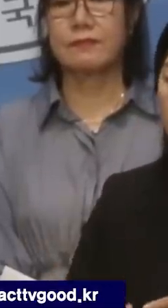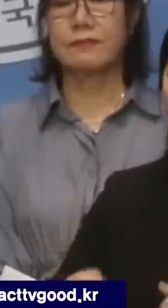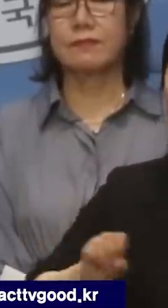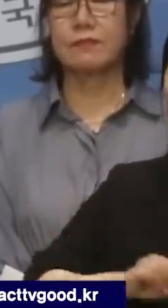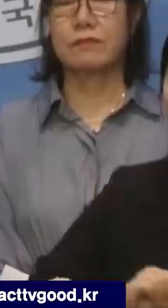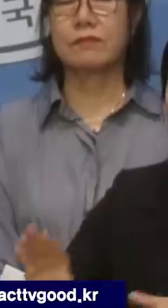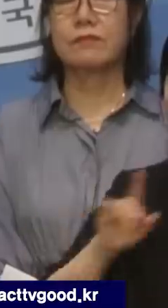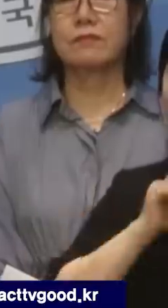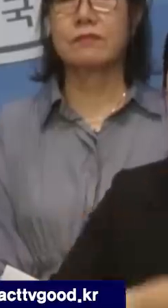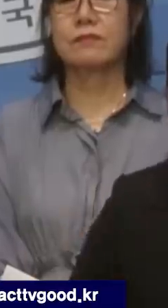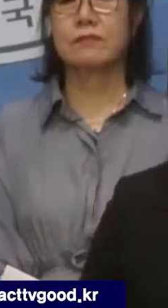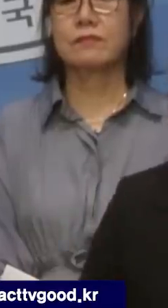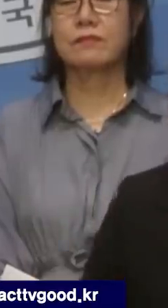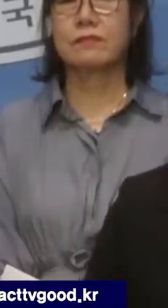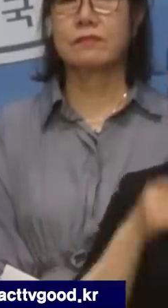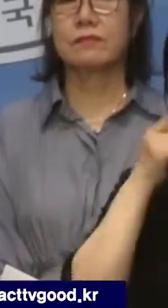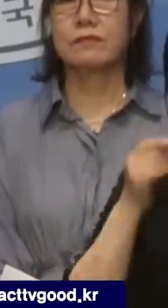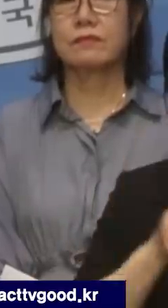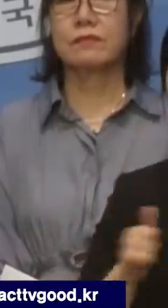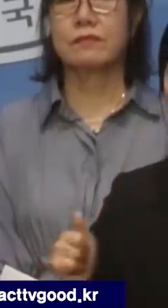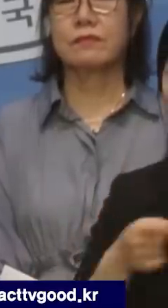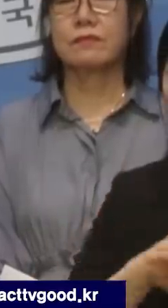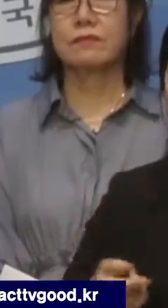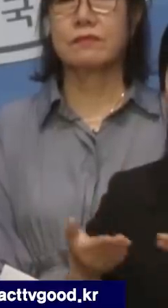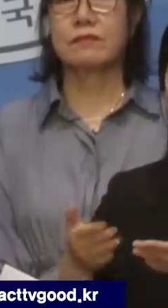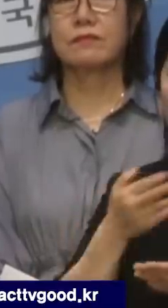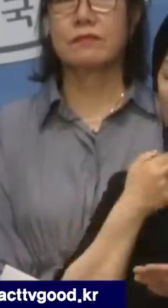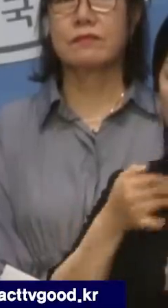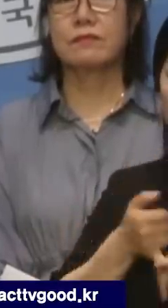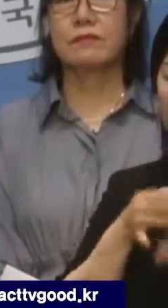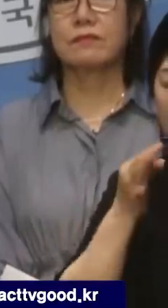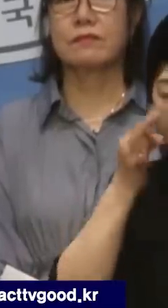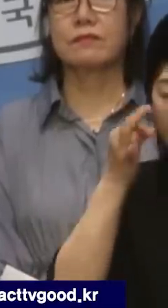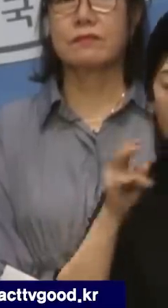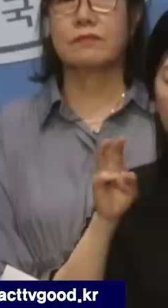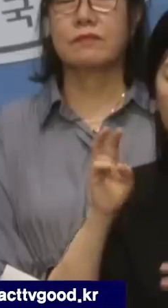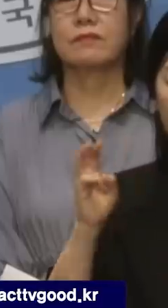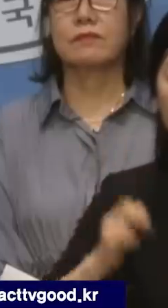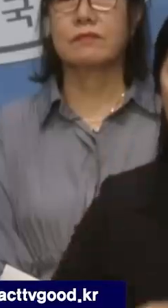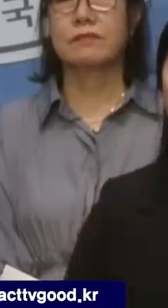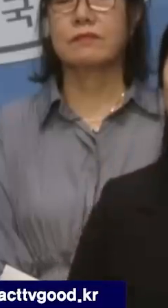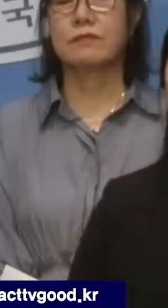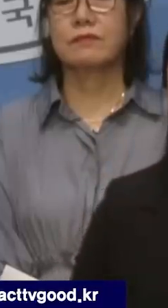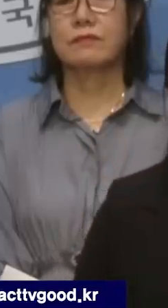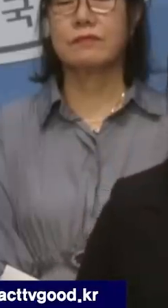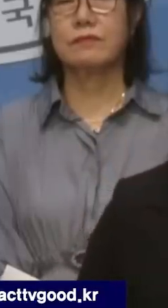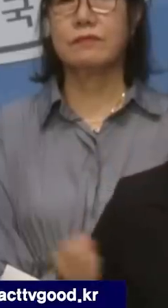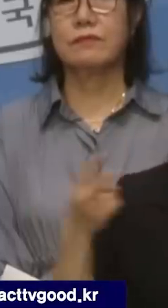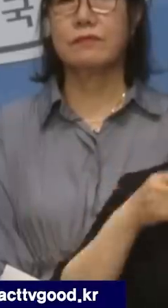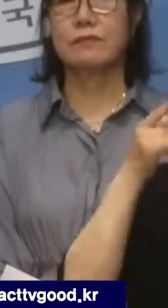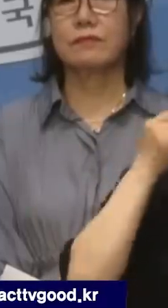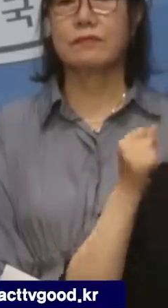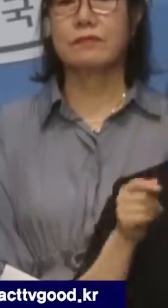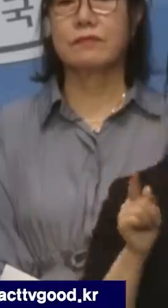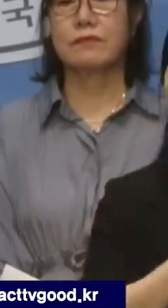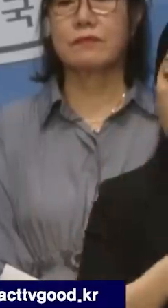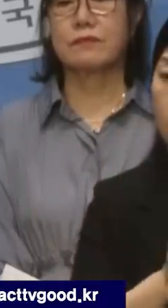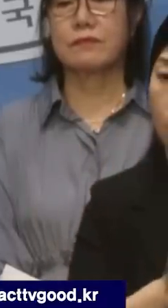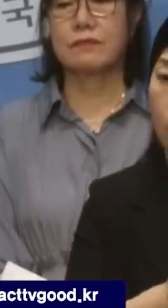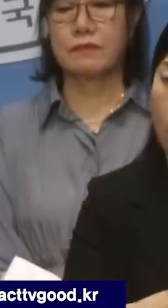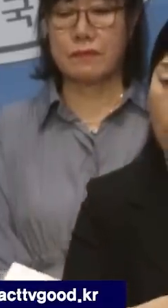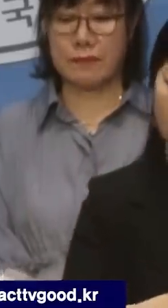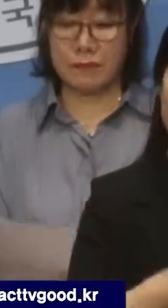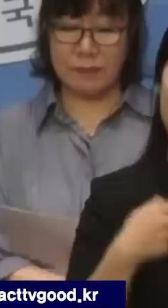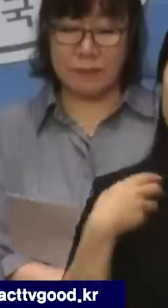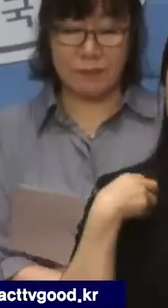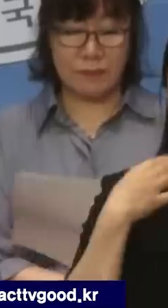있습니다. 자국민에게 해가 되지 않도록은 노력하고 있습니다. 일본에 맞서 우리 정부는